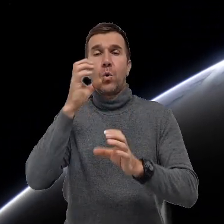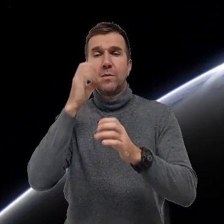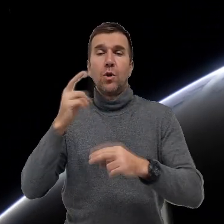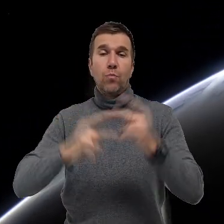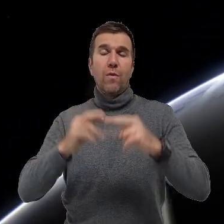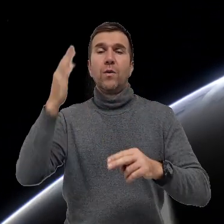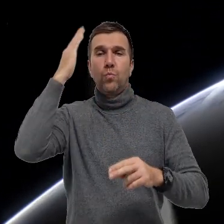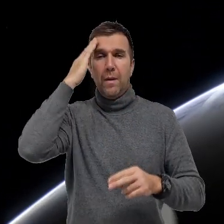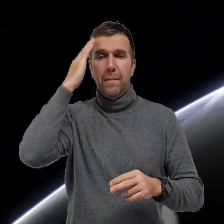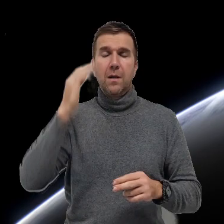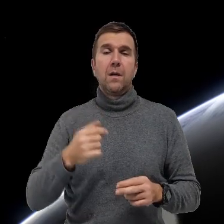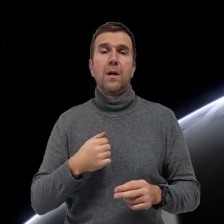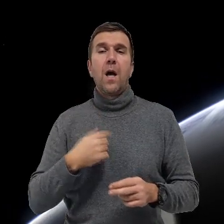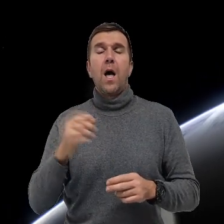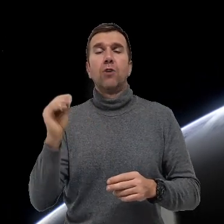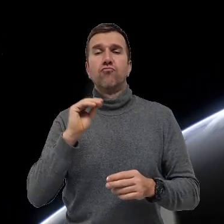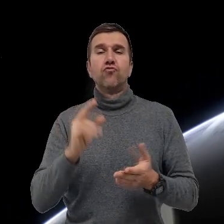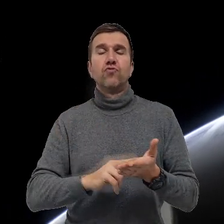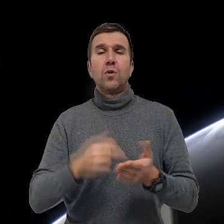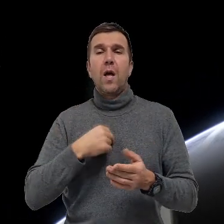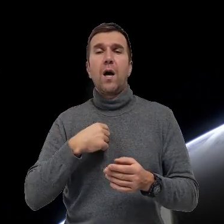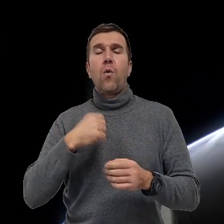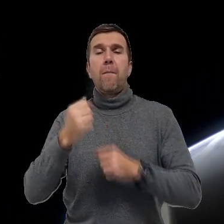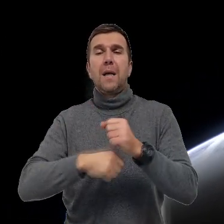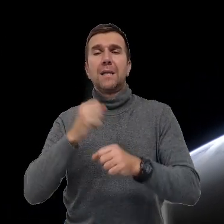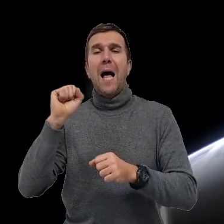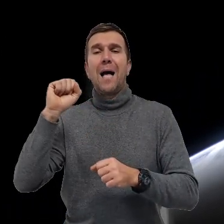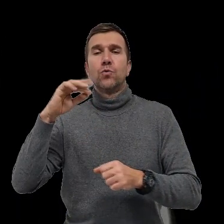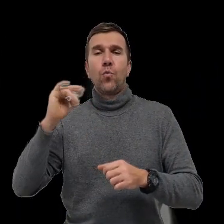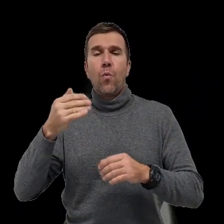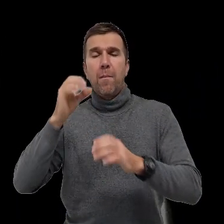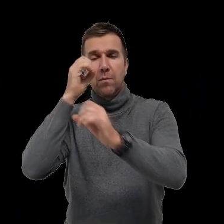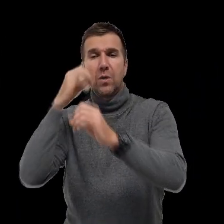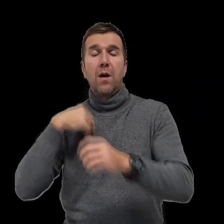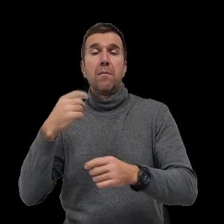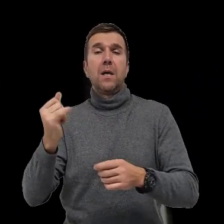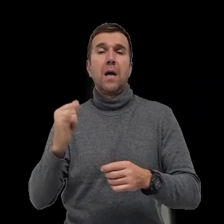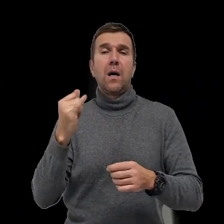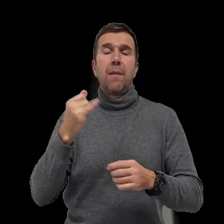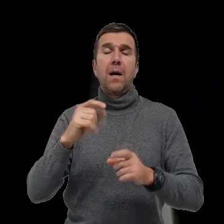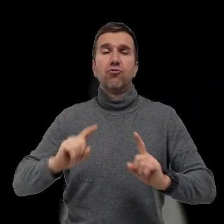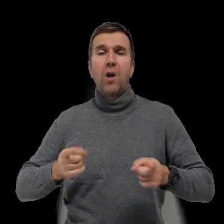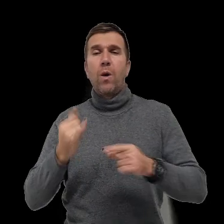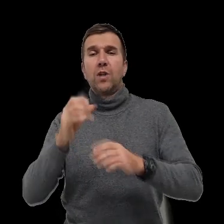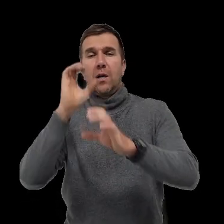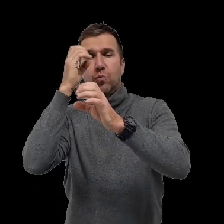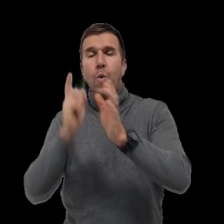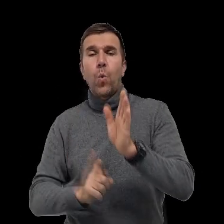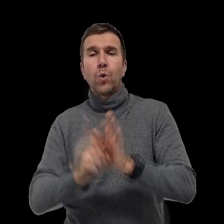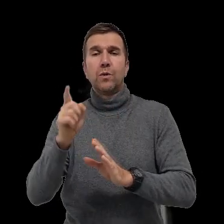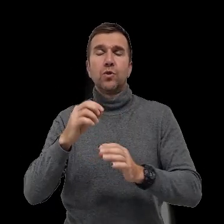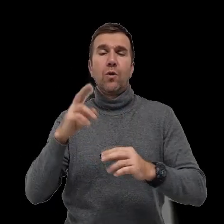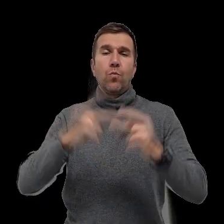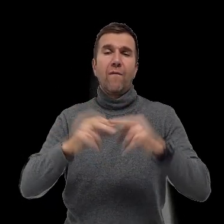kosmiczne zbudować. Często my jako astronomowie definiowaliśmy payloady, czyli definiowaliśmy, jak ma działać ten teleskop kosmiczny, który jest